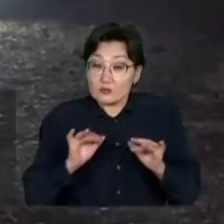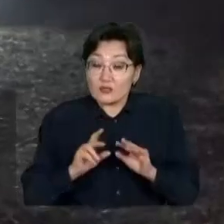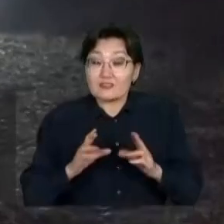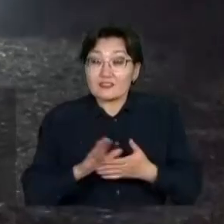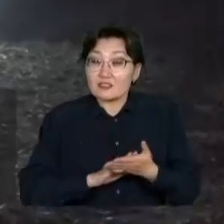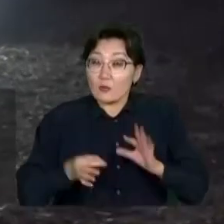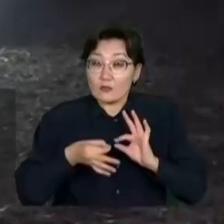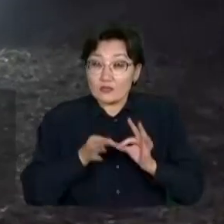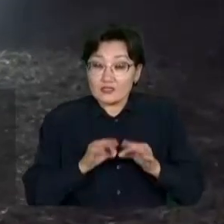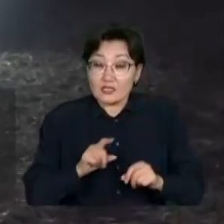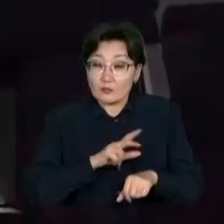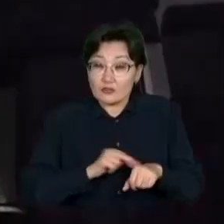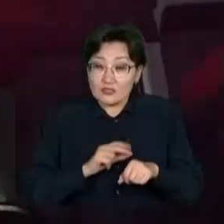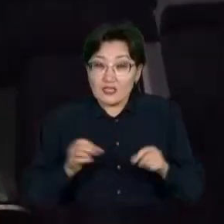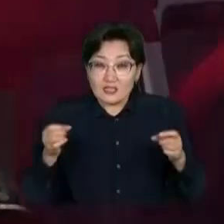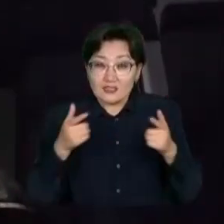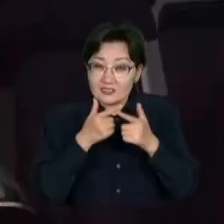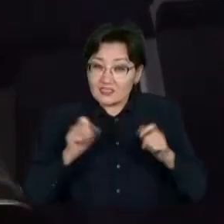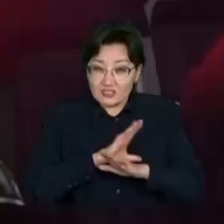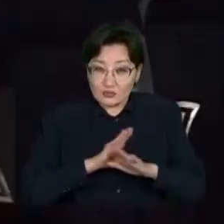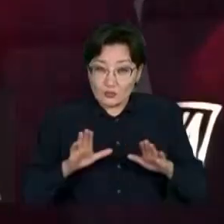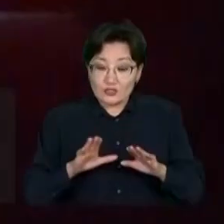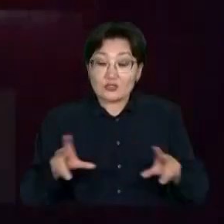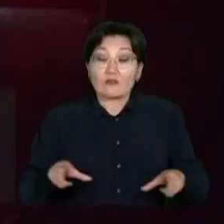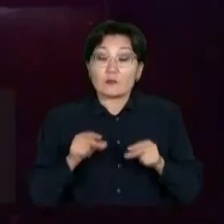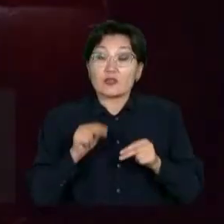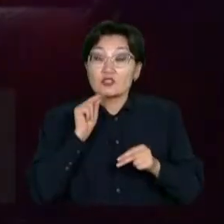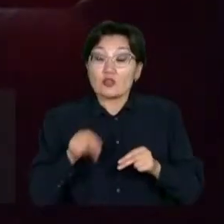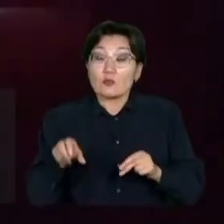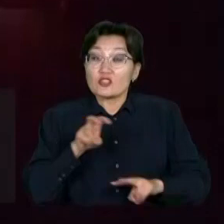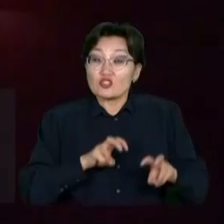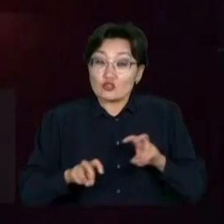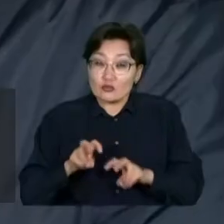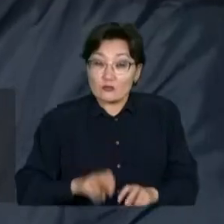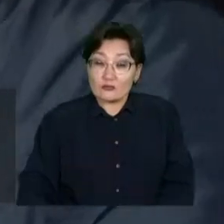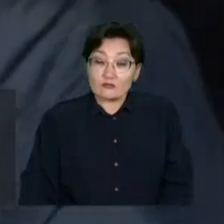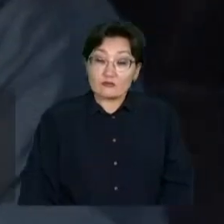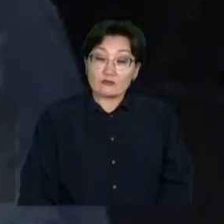никаких подробностей стражи порядка разглашать не стали, заверив, что подозреваемых ищут.